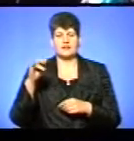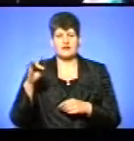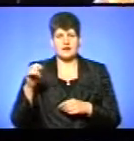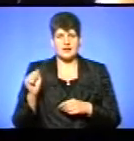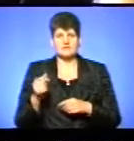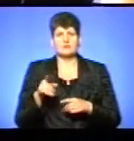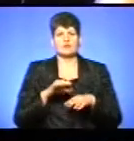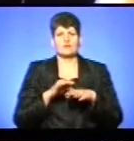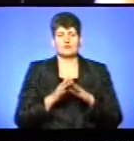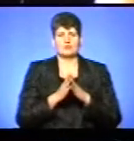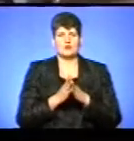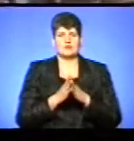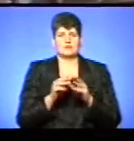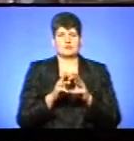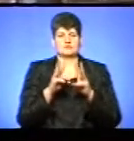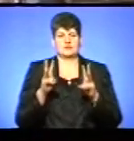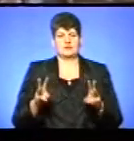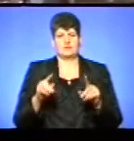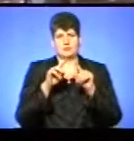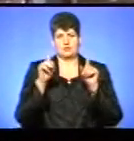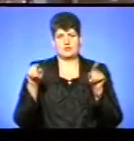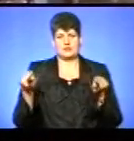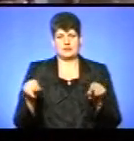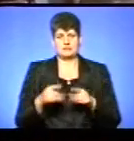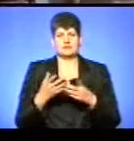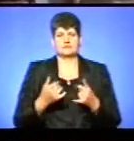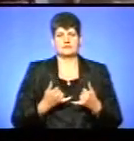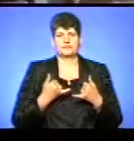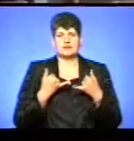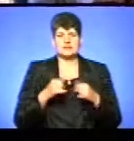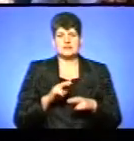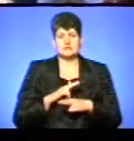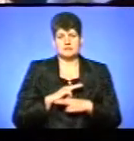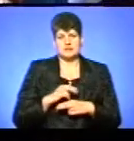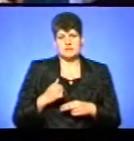провів молебень та освятив меморіальні плити на честь загиблих бійців АТО.